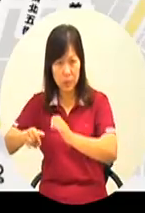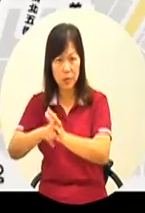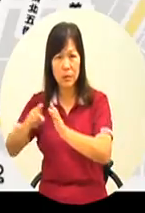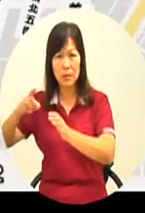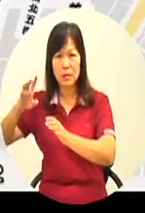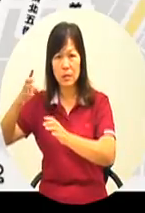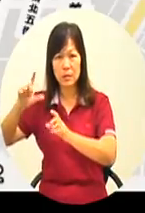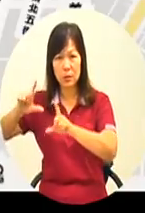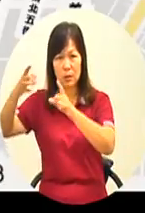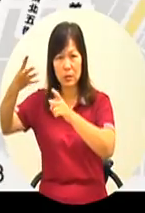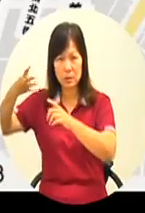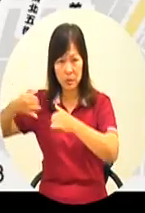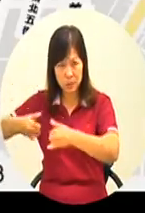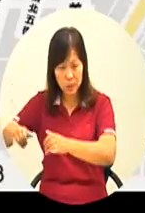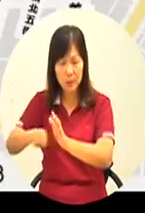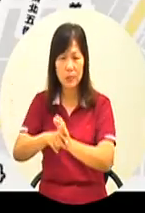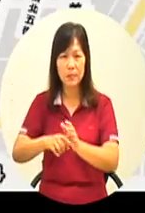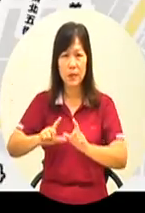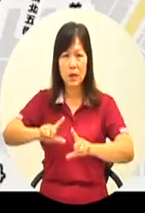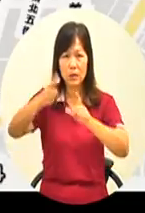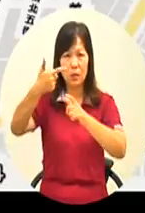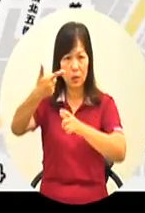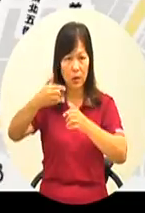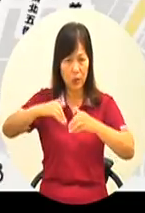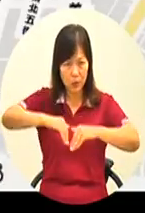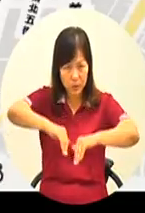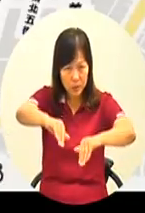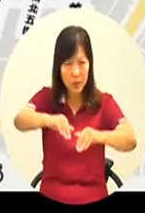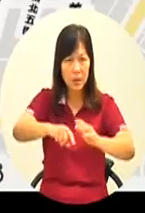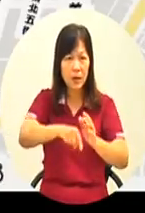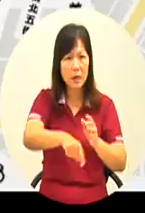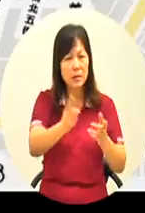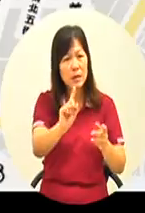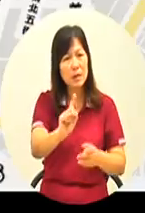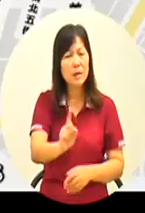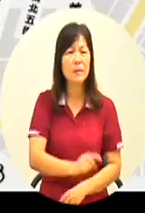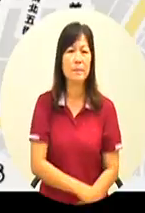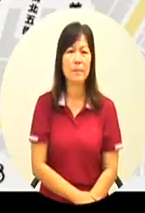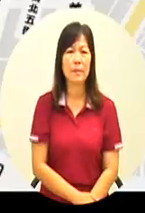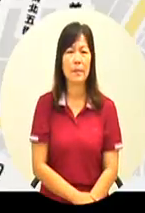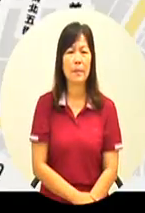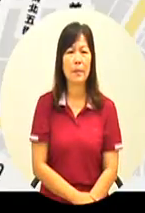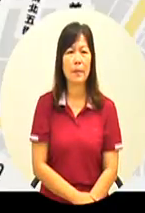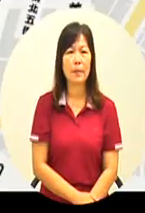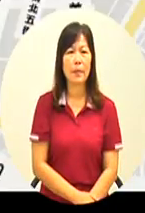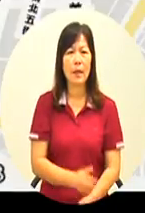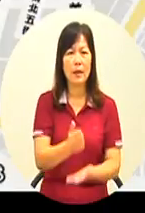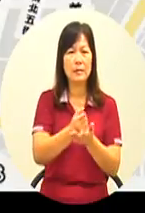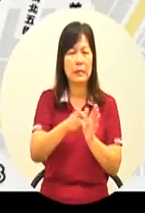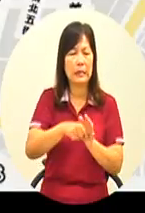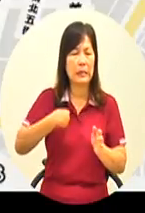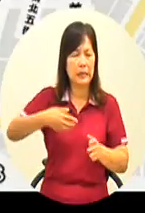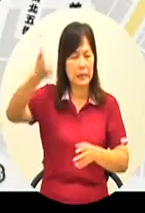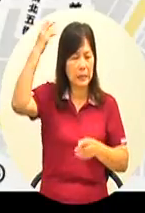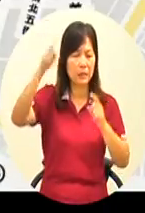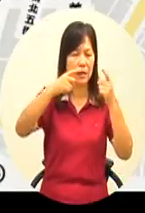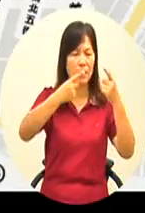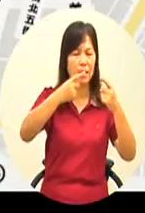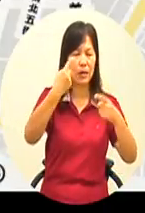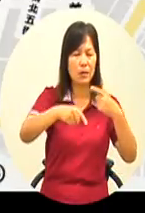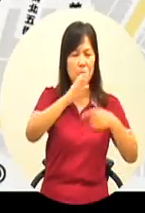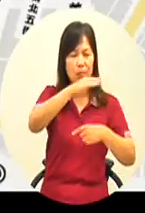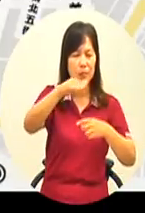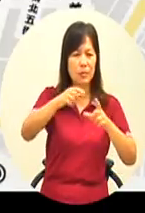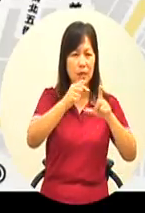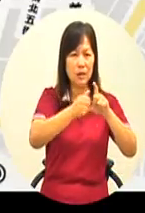美术东四路，这边是美术东六街。那这一条，来麻烦过去当过古山区长的陈淑芳副局